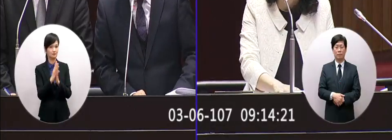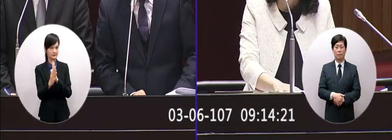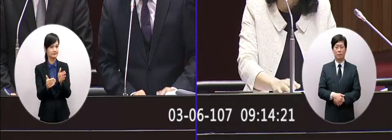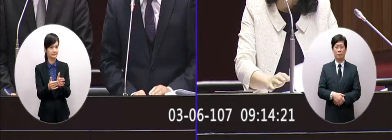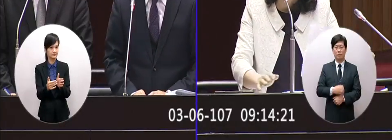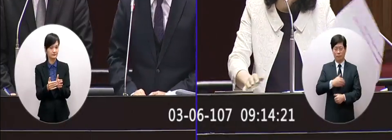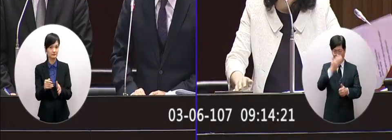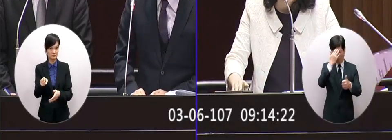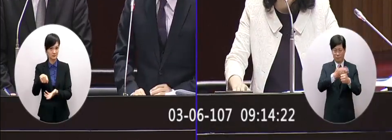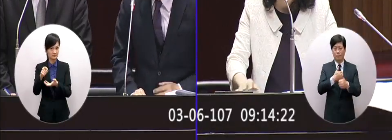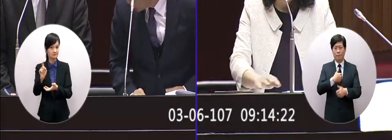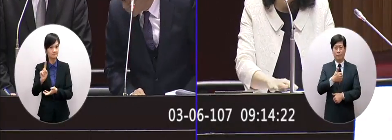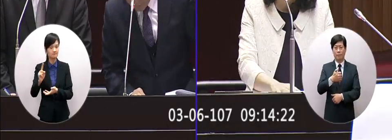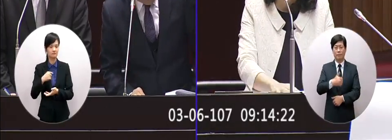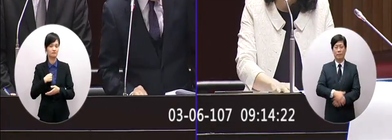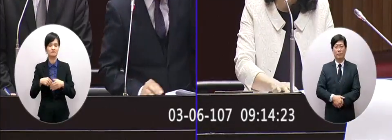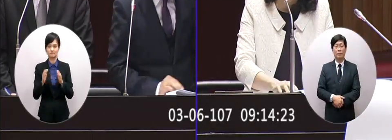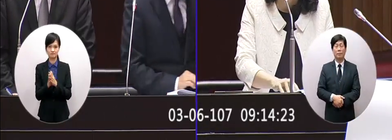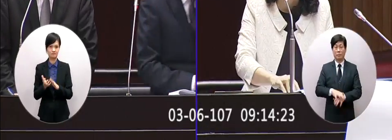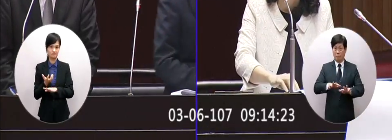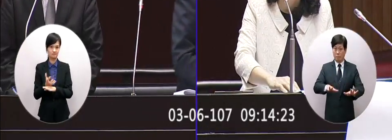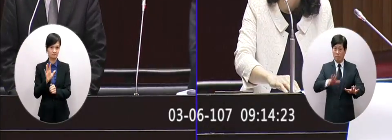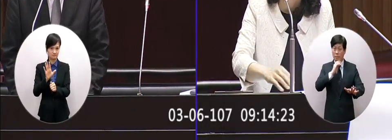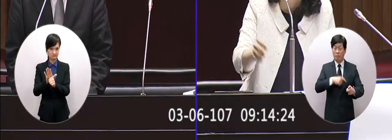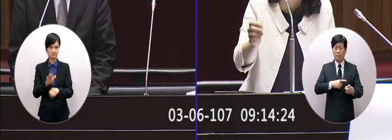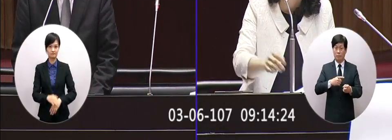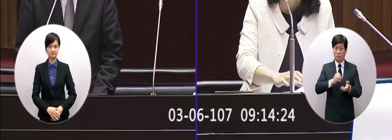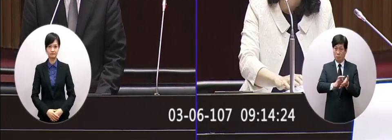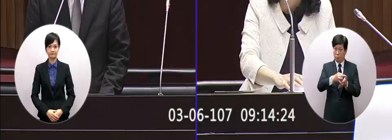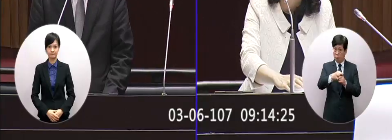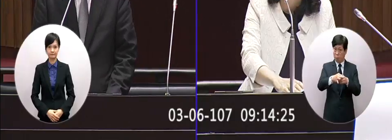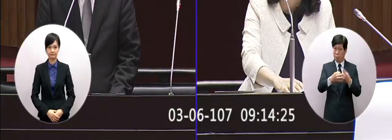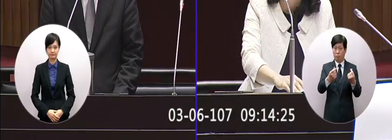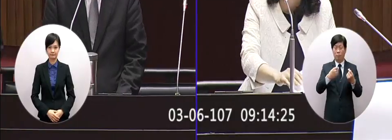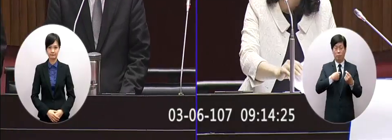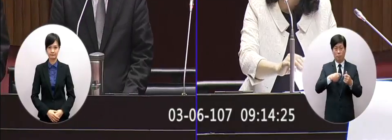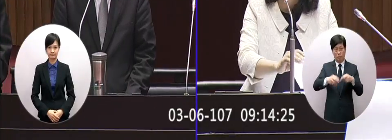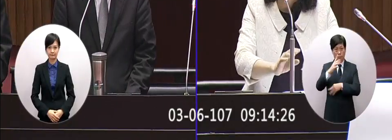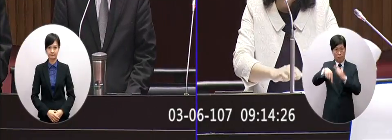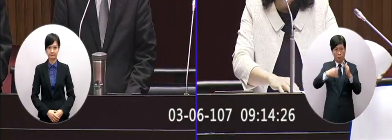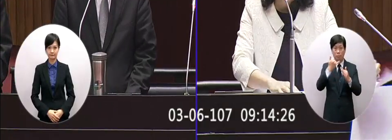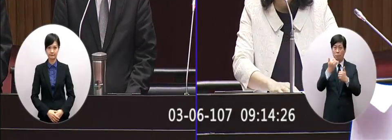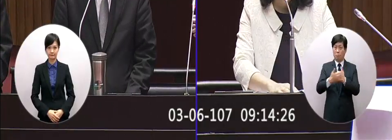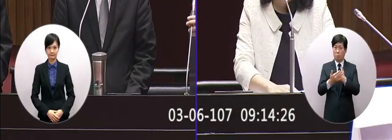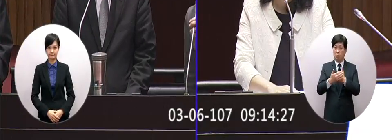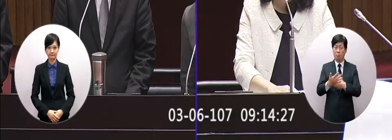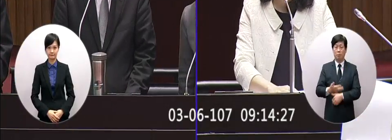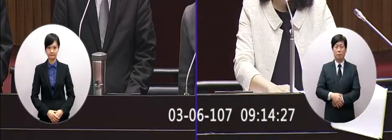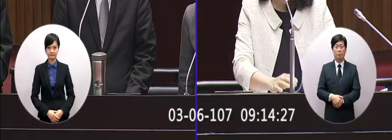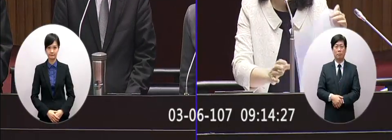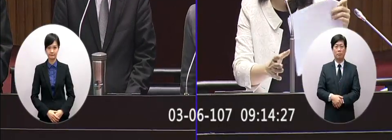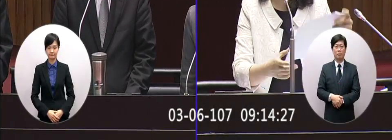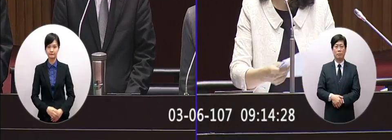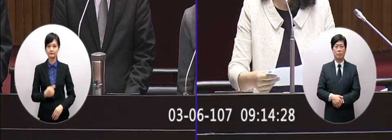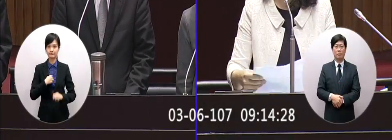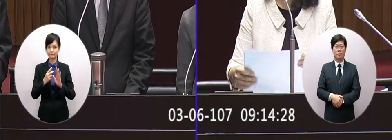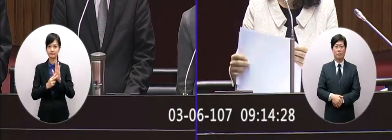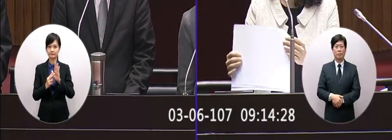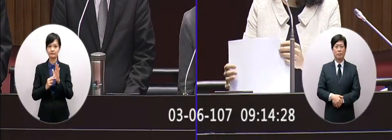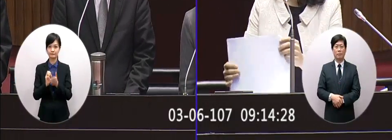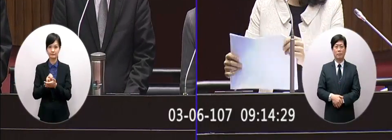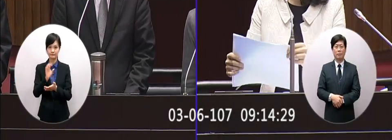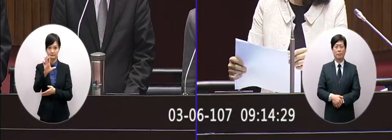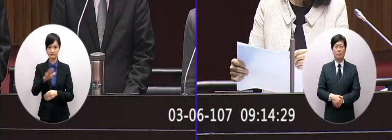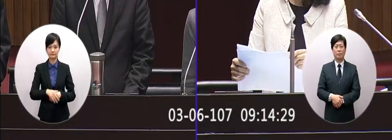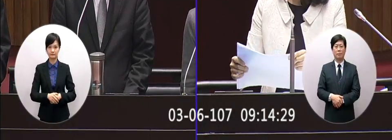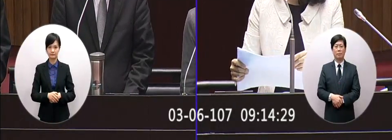好，就全权协助嘛，哈，好。那在这个费用的部分，是不是请行政院能帮忙和支持？ 跟委员报告一下，有